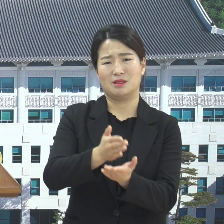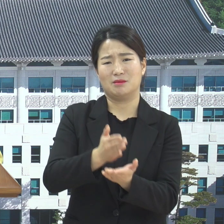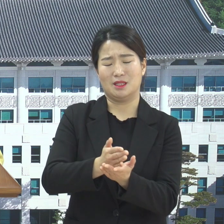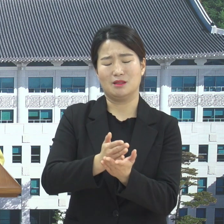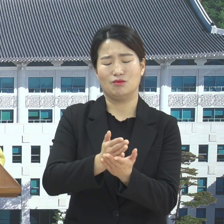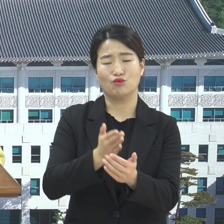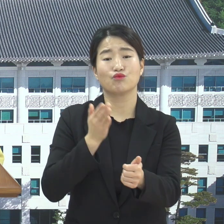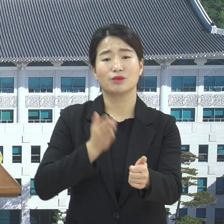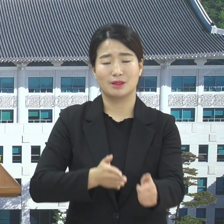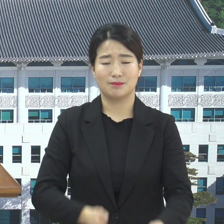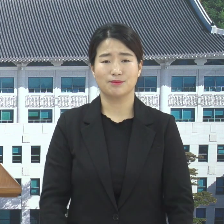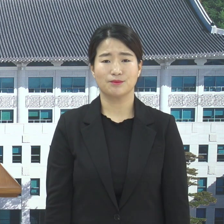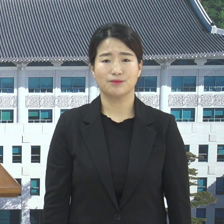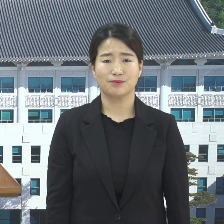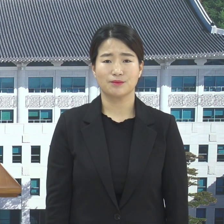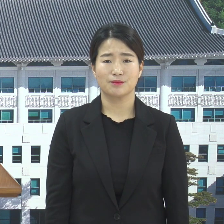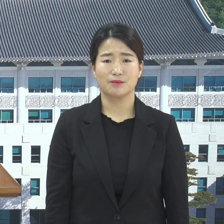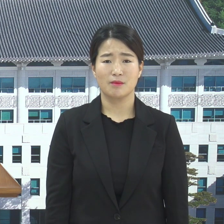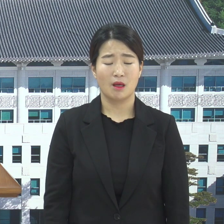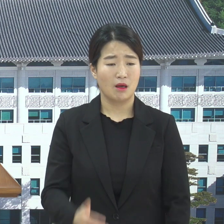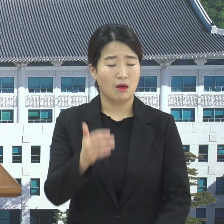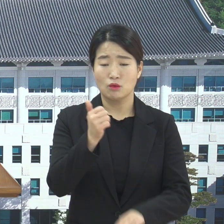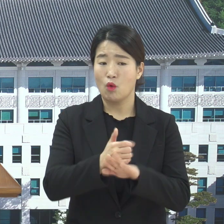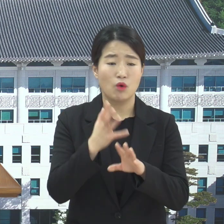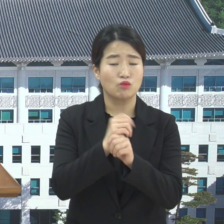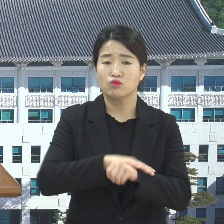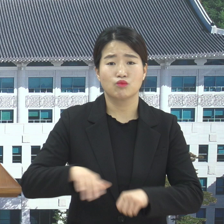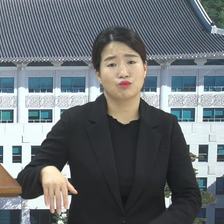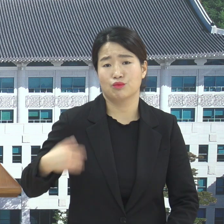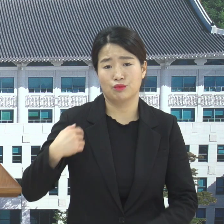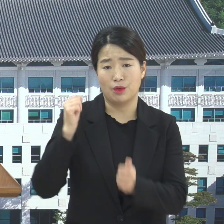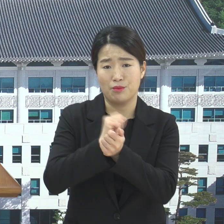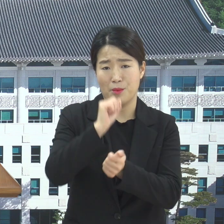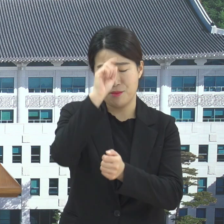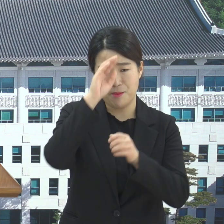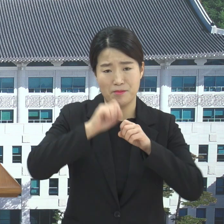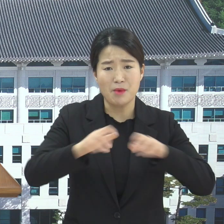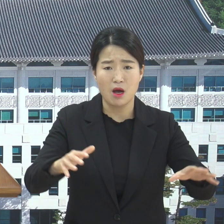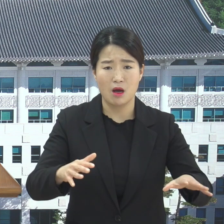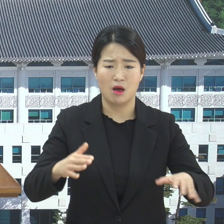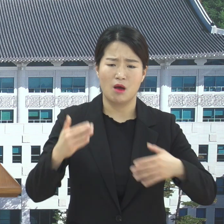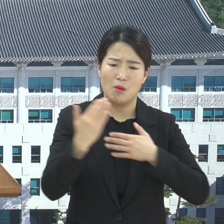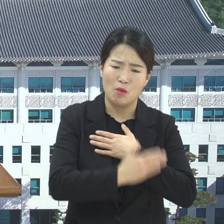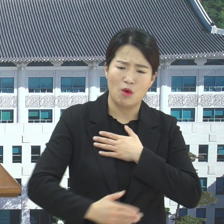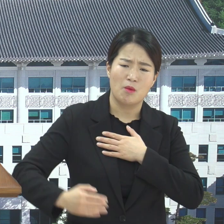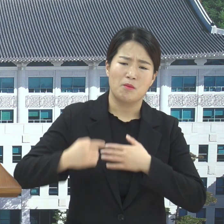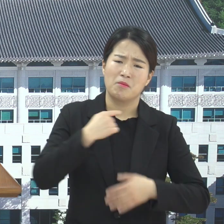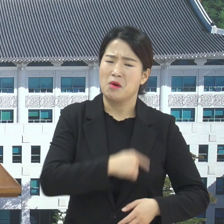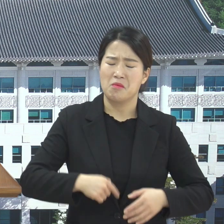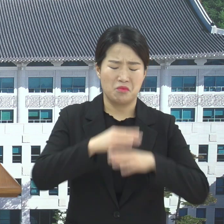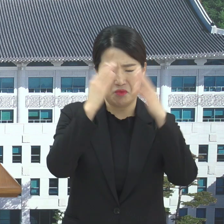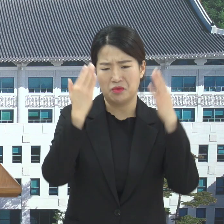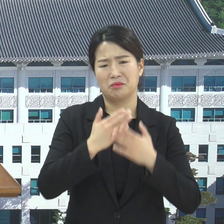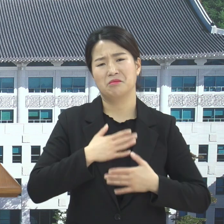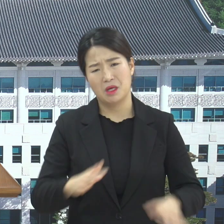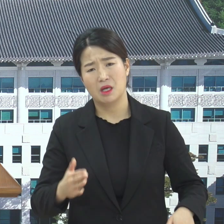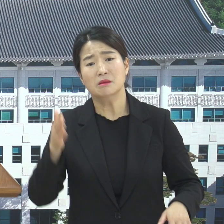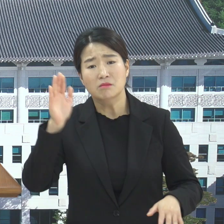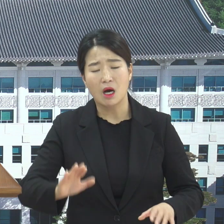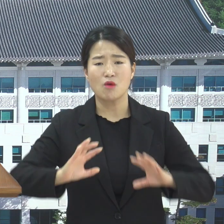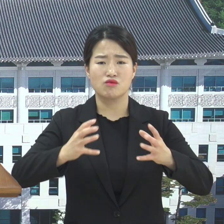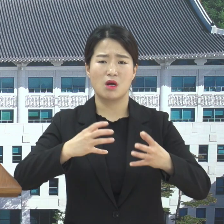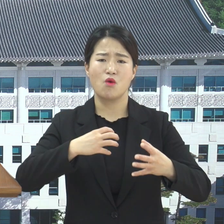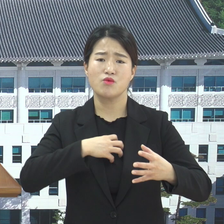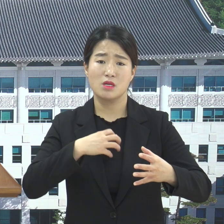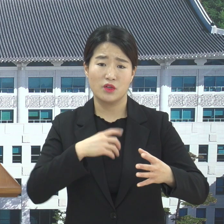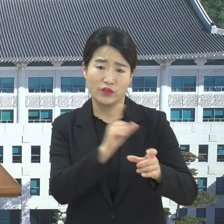당부드립니다. 끝이 보이지 않는 감염병 확산에 몸도 마음도 지치지만 국가적 위기에 더욱